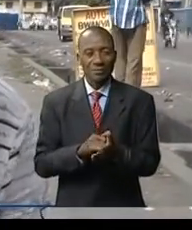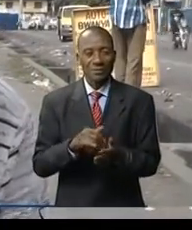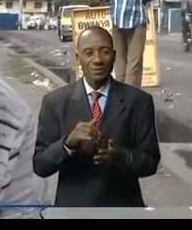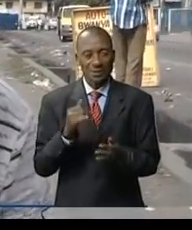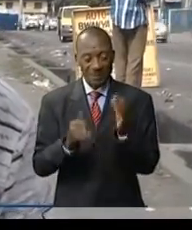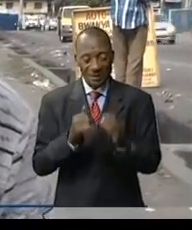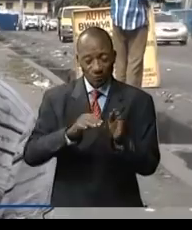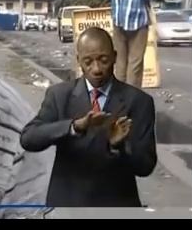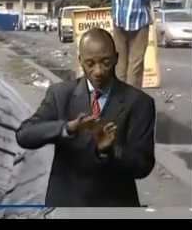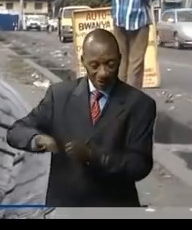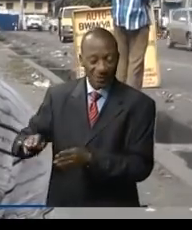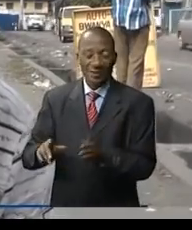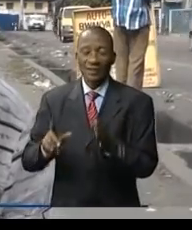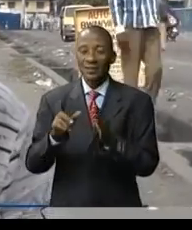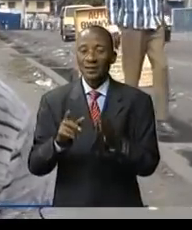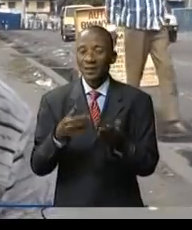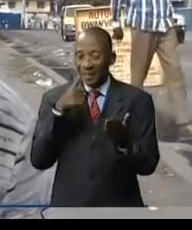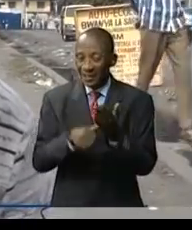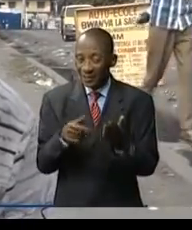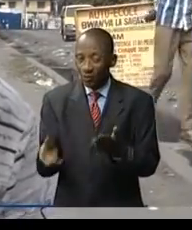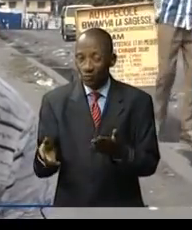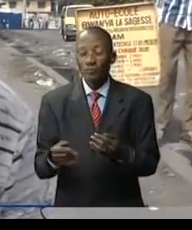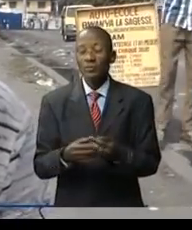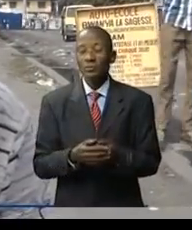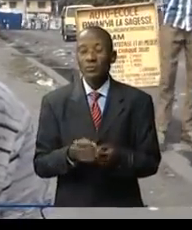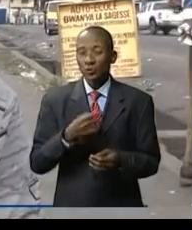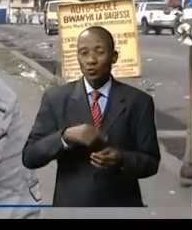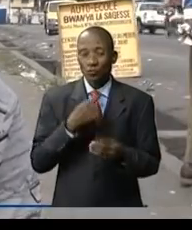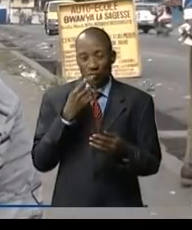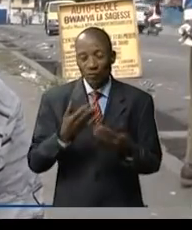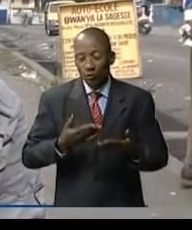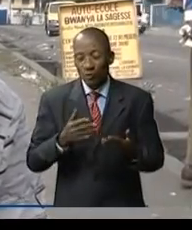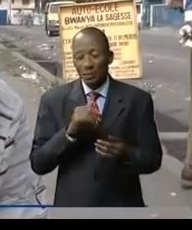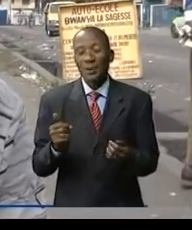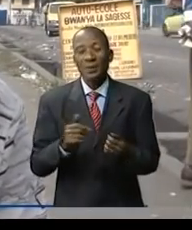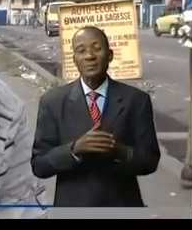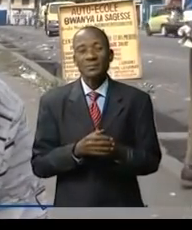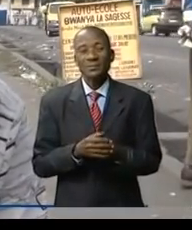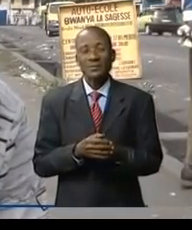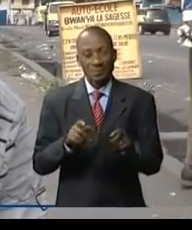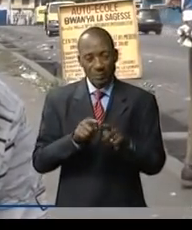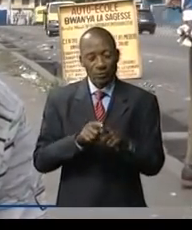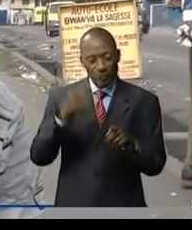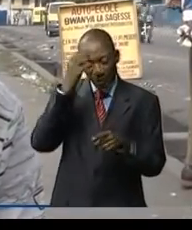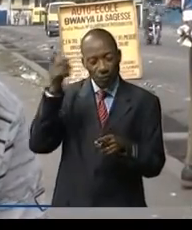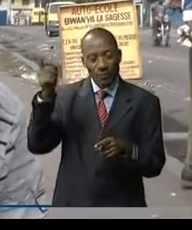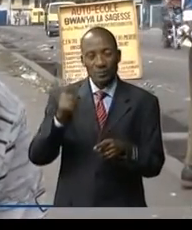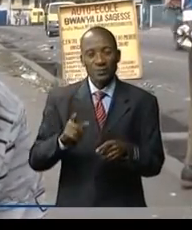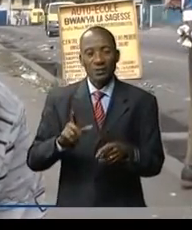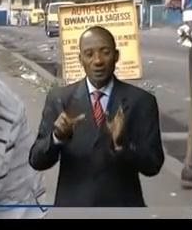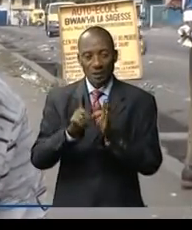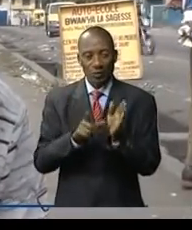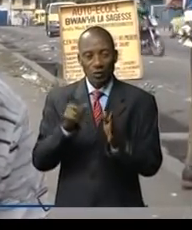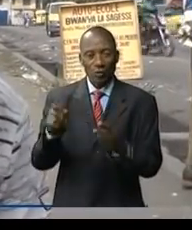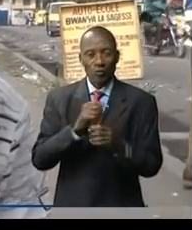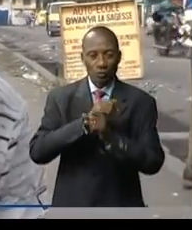Tchani. Il a fait ça seulement pour exclure les autres, pas passer aux enfants qui sont nés en Europe. Donc, c'est une loi inopportune, c'est même pas important pour